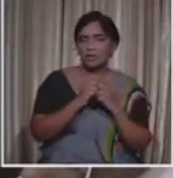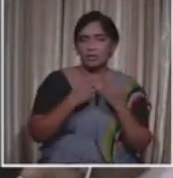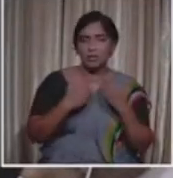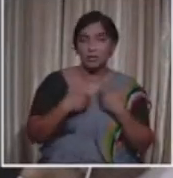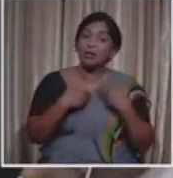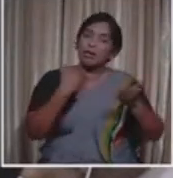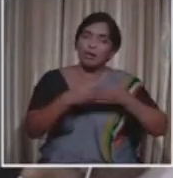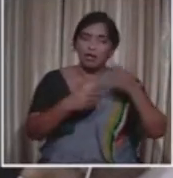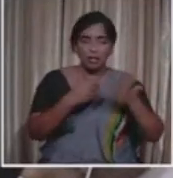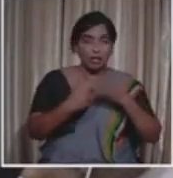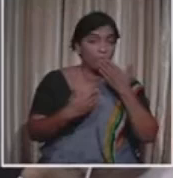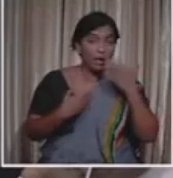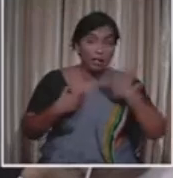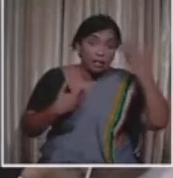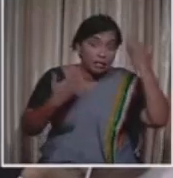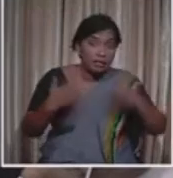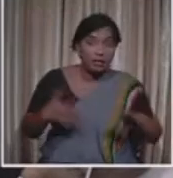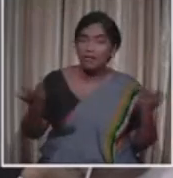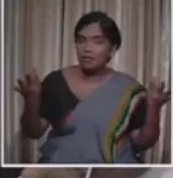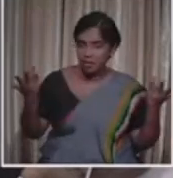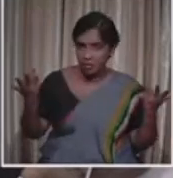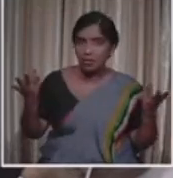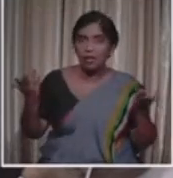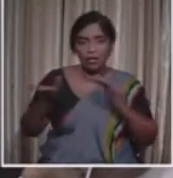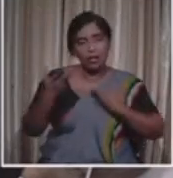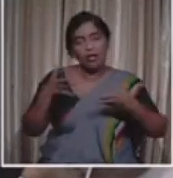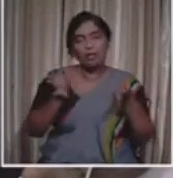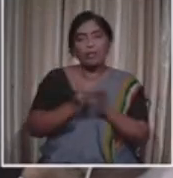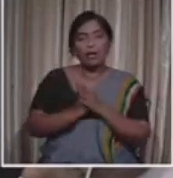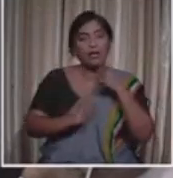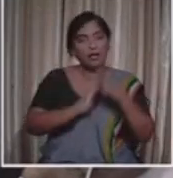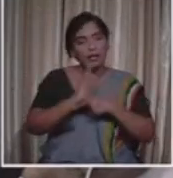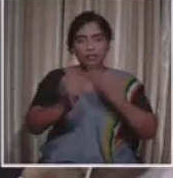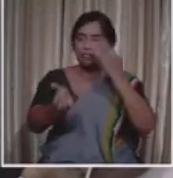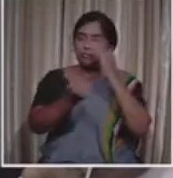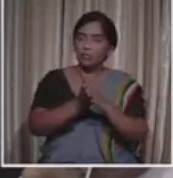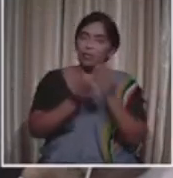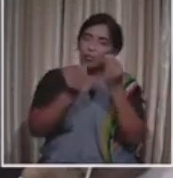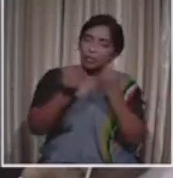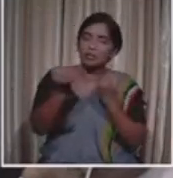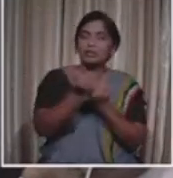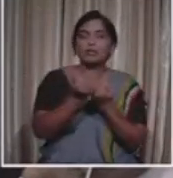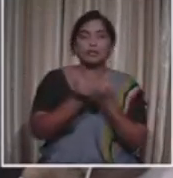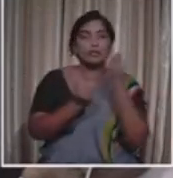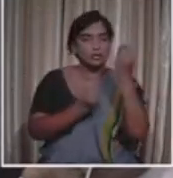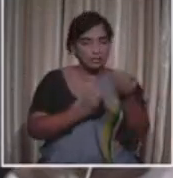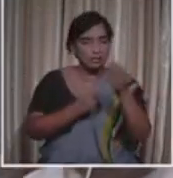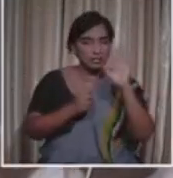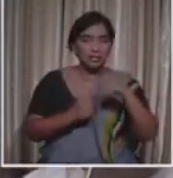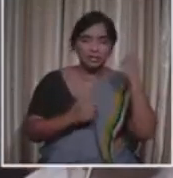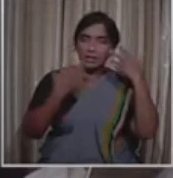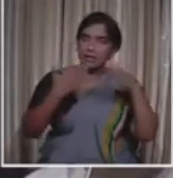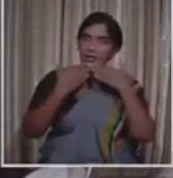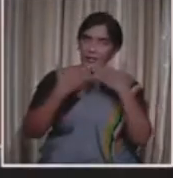හදා ගන්න පුළුවන් අපේ ජීවිත නැති වුණ නැහැ නේ අපි සෑම කෙනෙක්ම එකතු වෙලා රට වෙනුවෙන් දෙන්න පුළුවන් පොඩි හරි දායකත්ව ලබා දෙන කටයුතු කරමින් නිහඬව